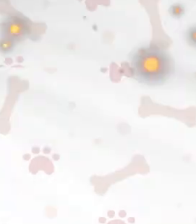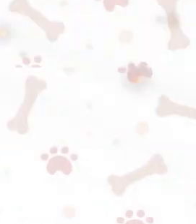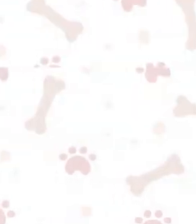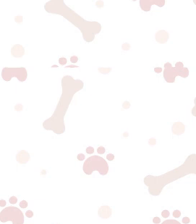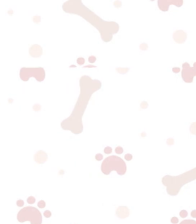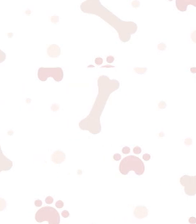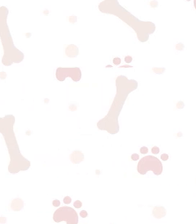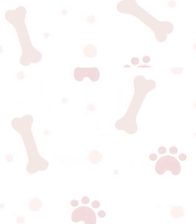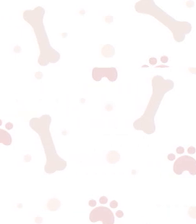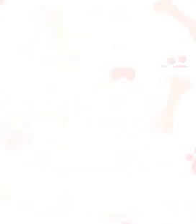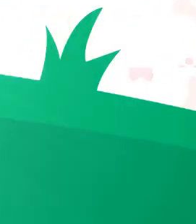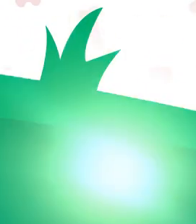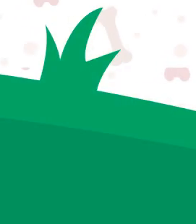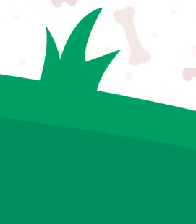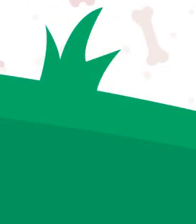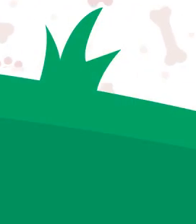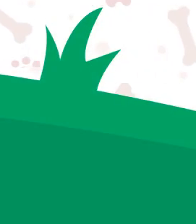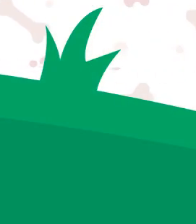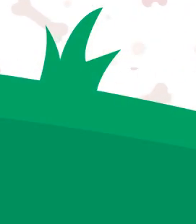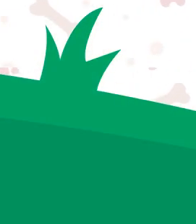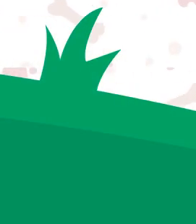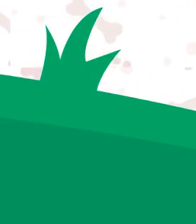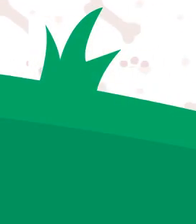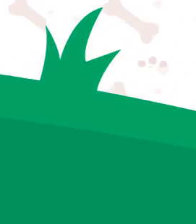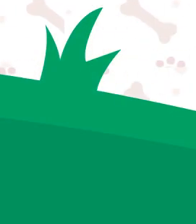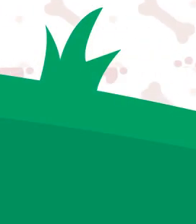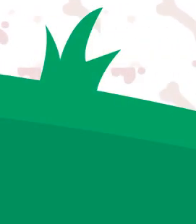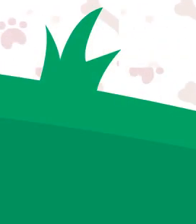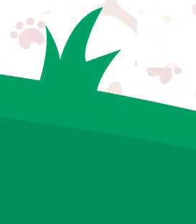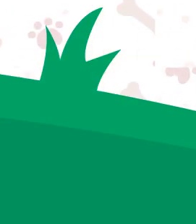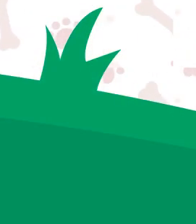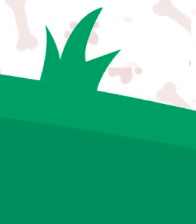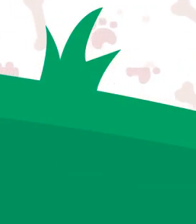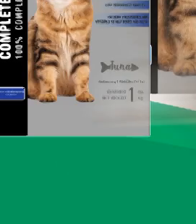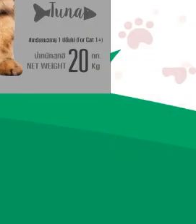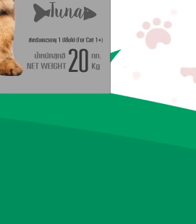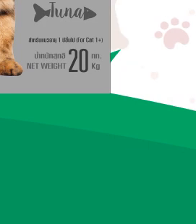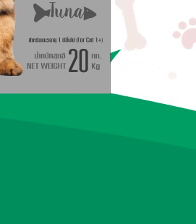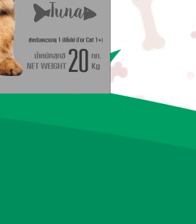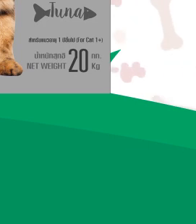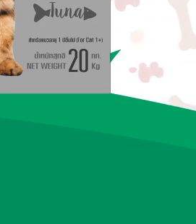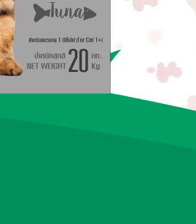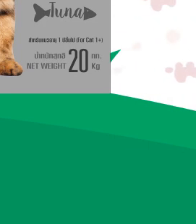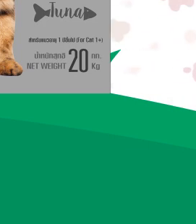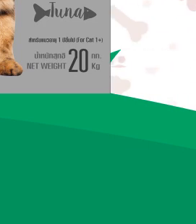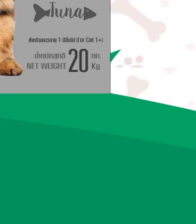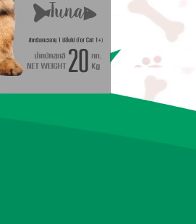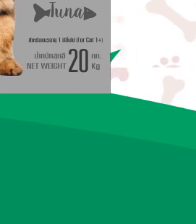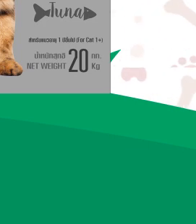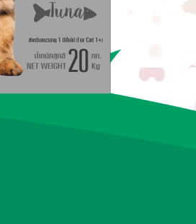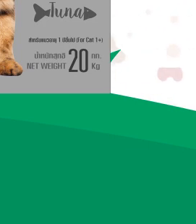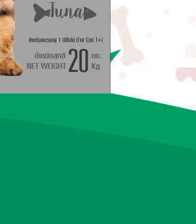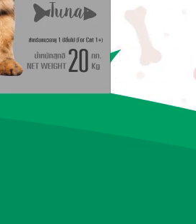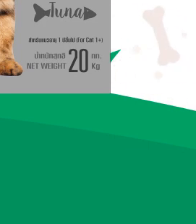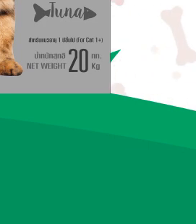บริษัทคิตตี้แลนด์ประเทศไทยจำกัดผู้จัดจำหน่ายอาหารสุนัขปันปันแม็กครบถ้วนโภชนาการทุกเม็ดคือความอร่อยอาหารแมวแม็กแคทฟู้ดอาหารแมวสุดความเ